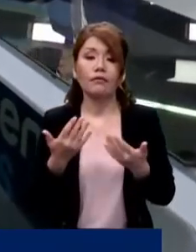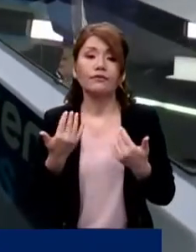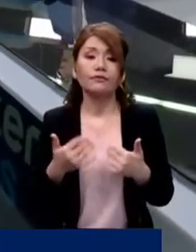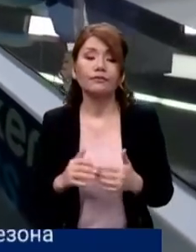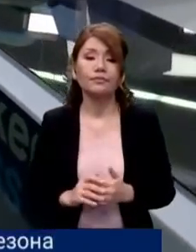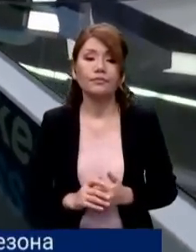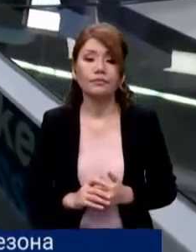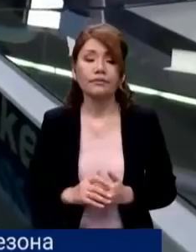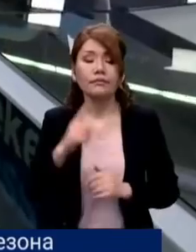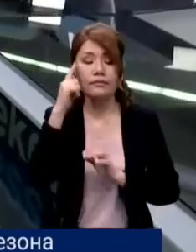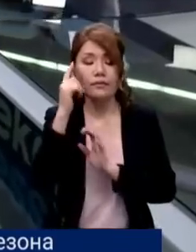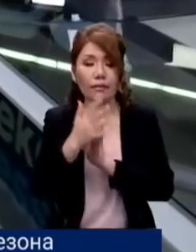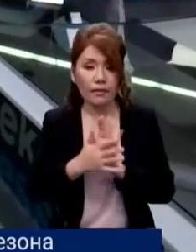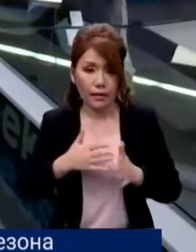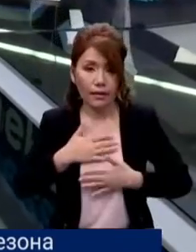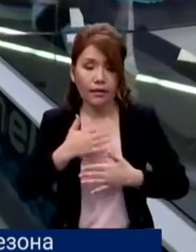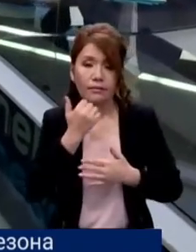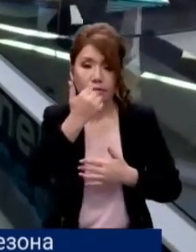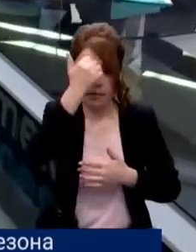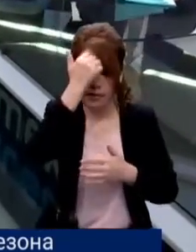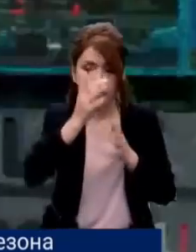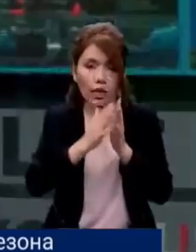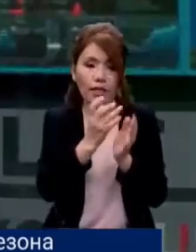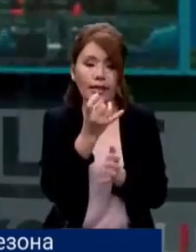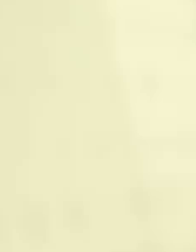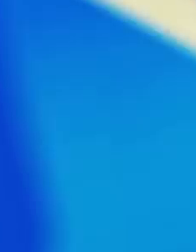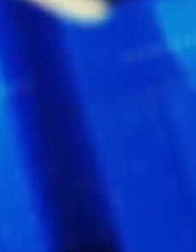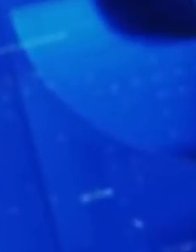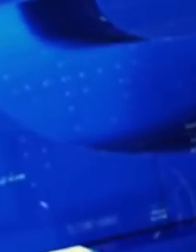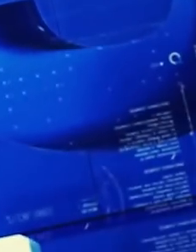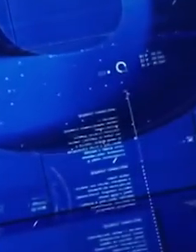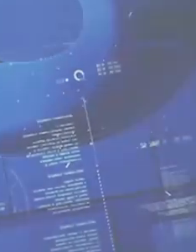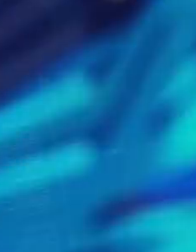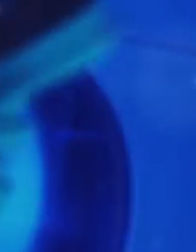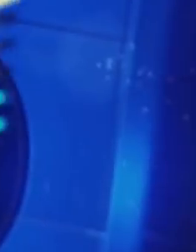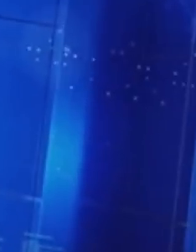менің айтарым осы. Түсінікті, рахмет. Еске салайын, бізбен байланысты болған Саят Ермек.